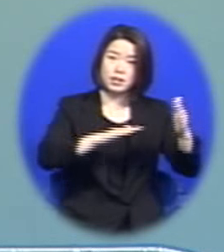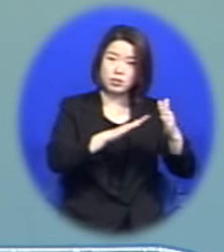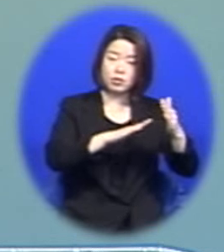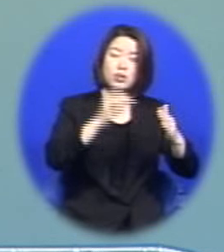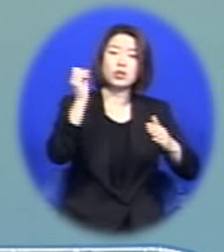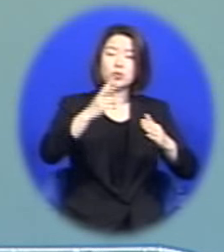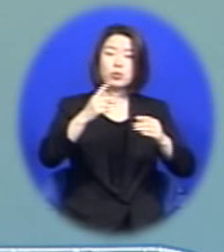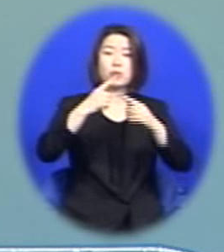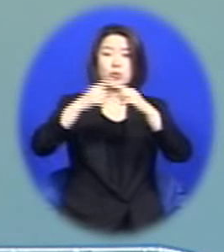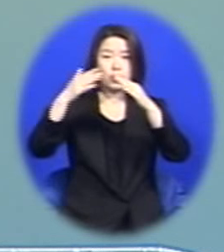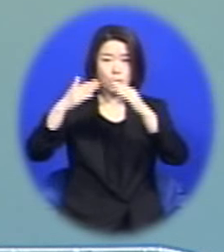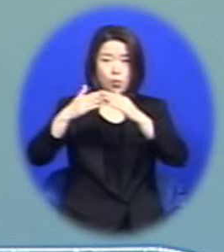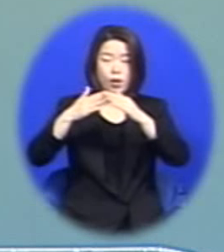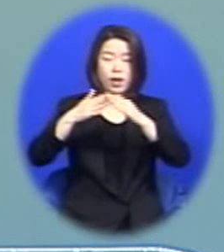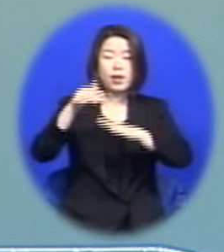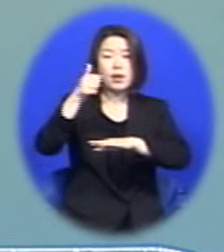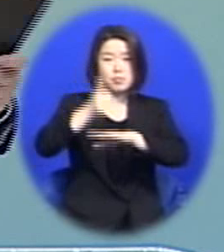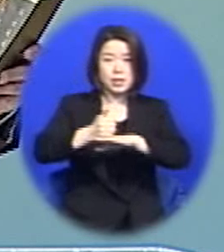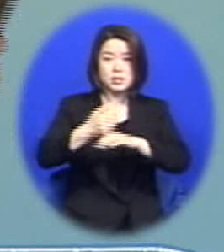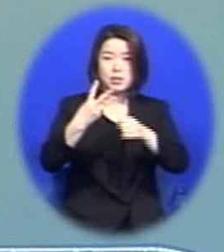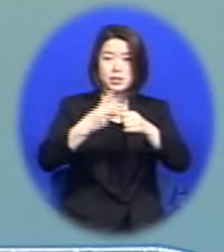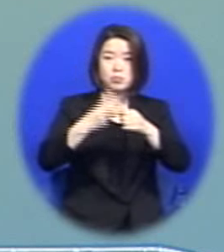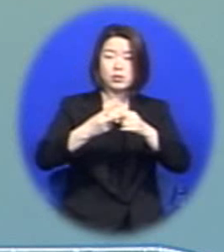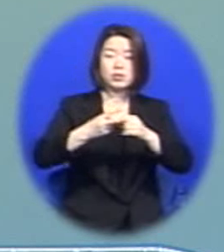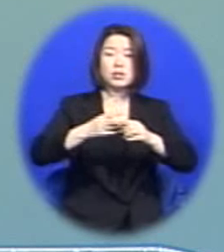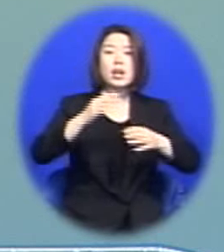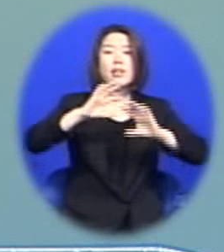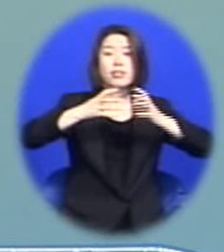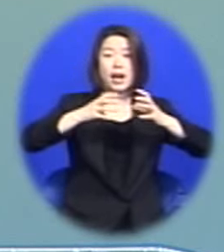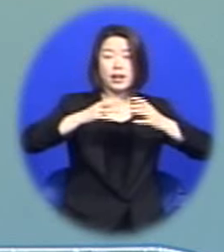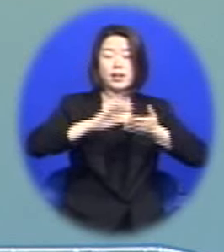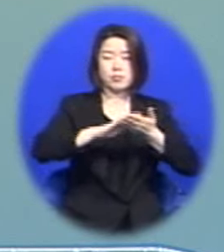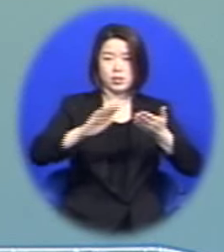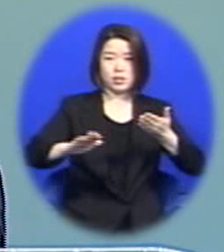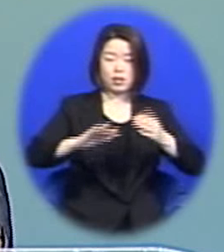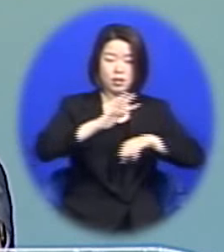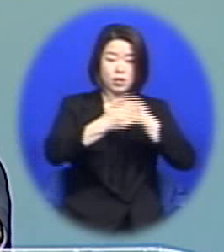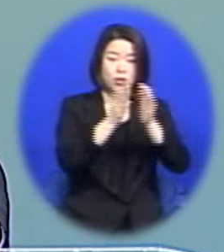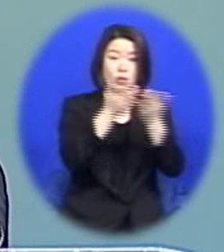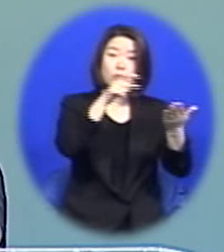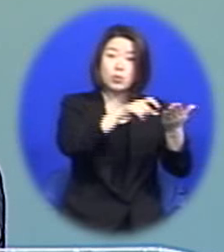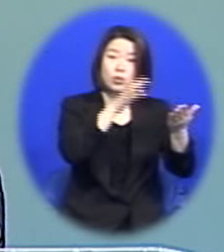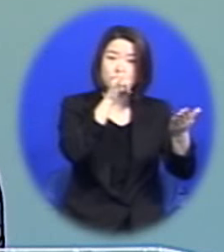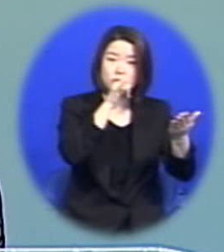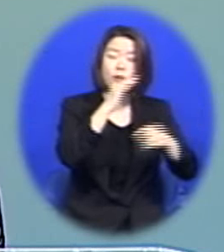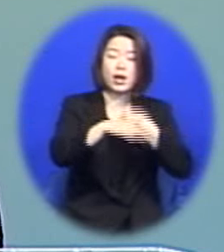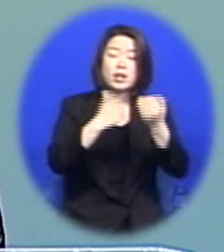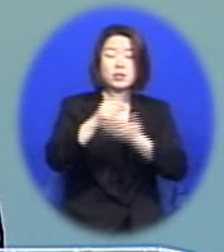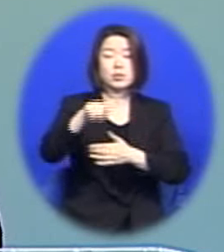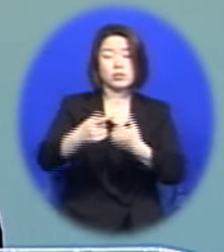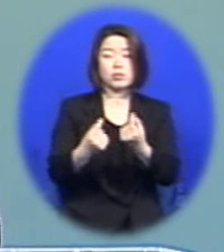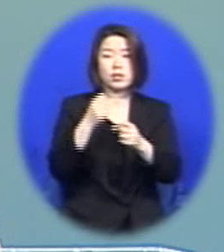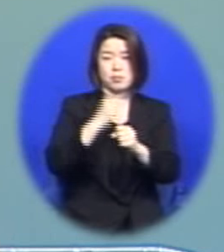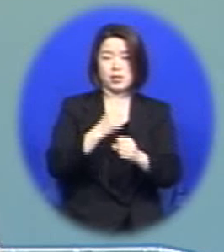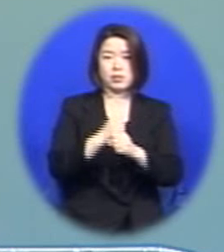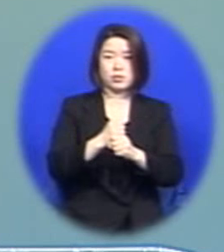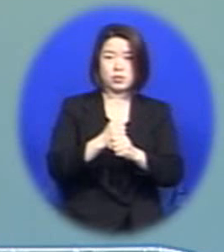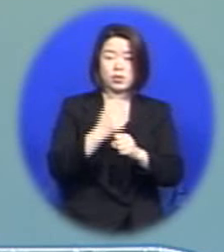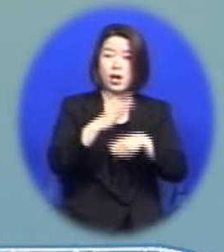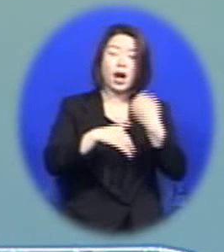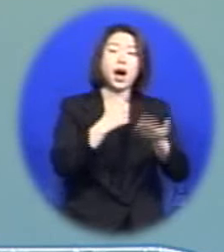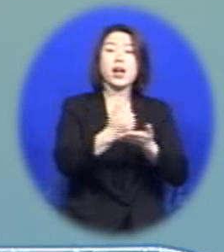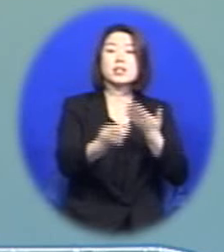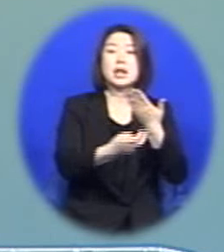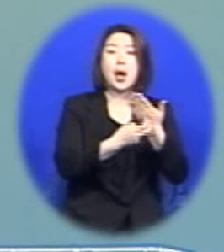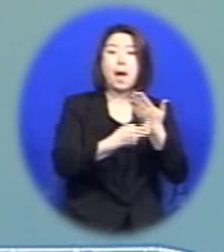국가의 성경에 그렇게 기록 하셨어요 하나님이 그렇게 만드시오 하나님이 병원 만드셨다